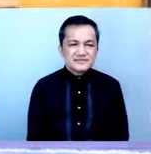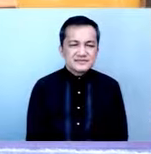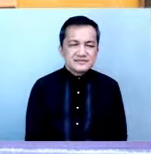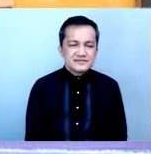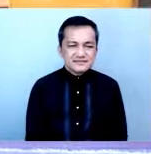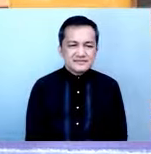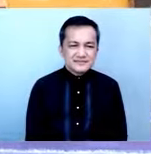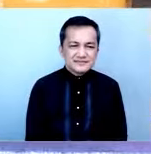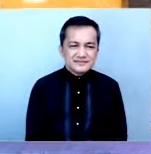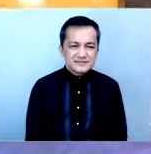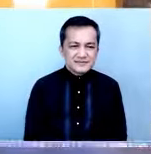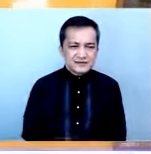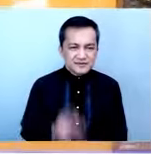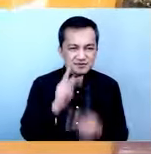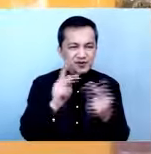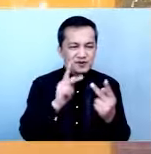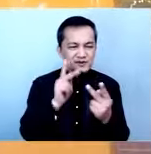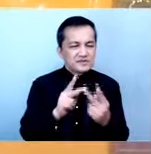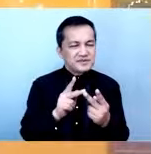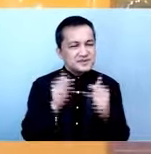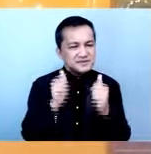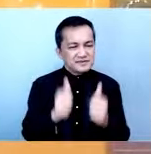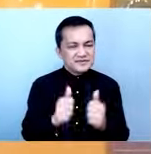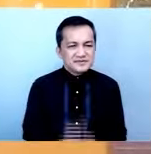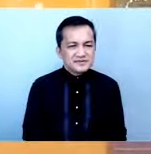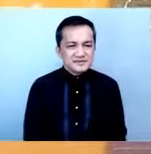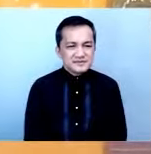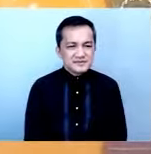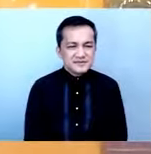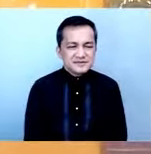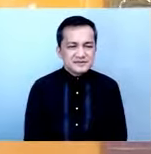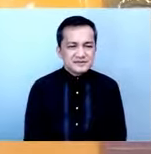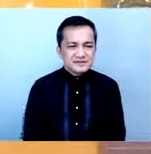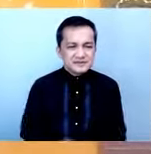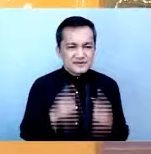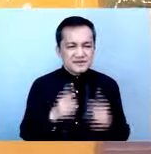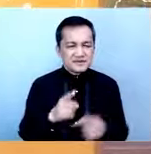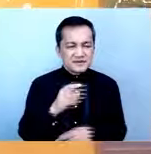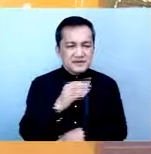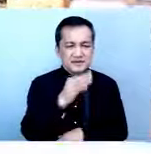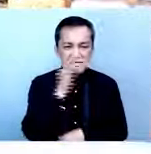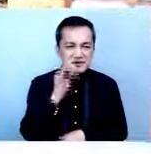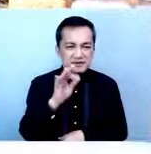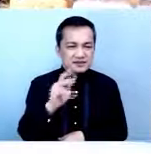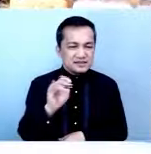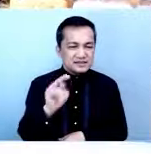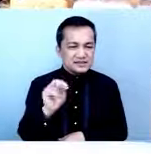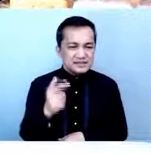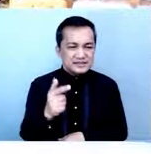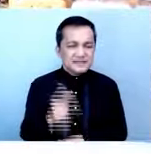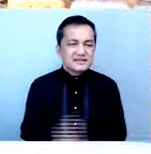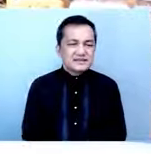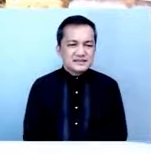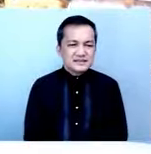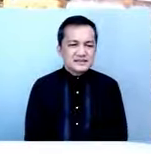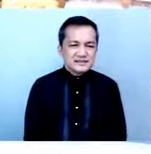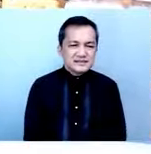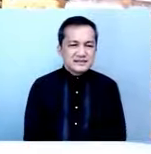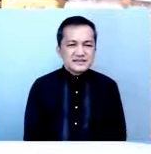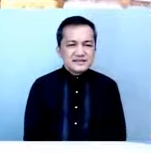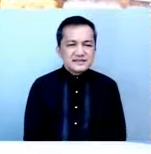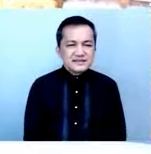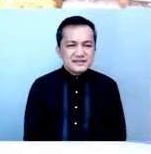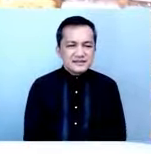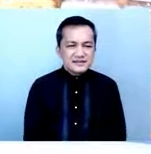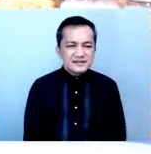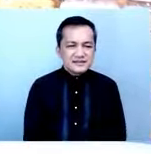parang napaka-perfect naman talaga. Diyos ko, ano nangyari sa fasting ko ngayong araw na ito? Parang may dahon siya, oh. Ibawi na lang natin sa cardio, sa